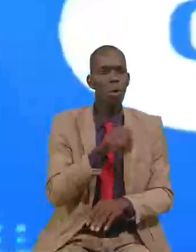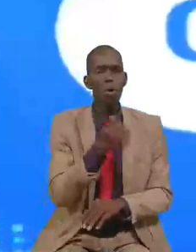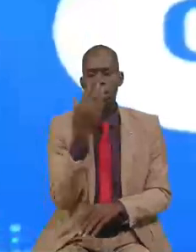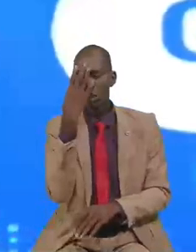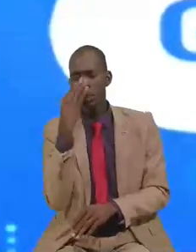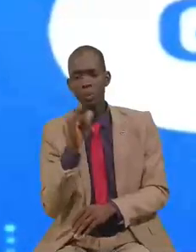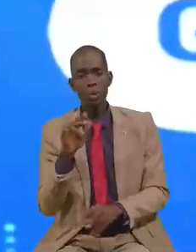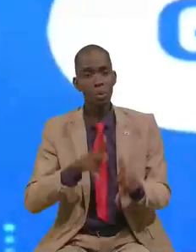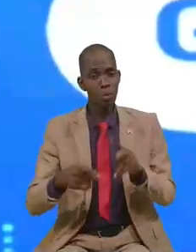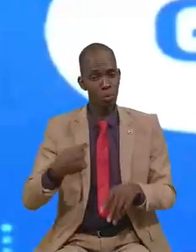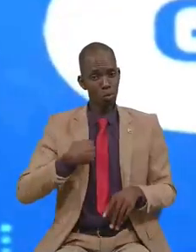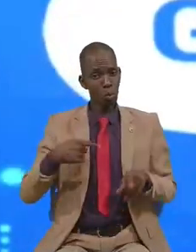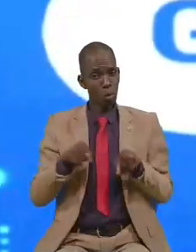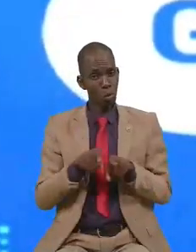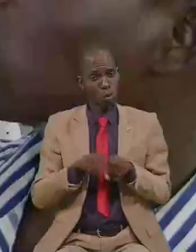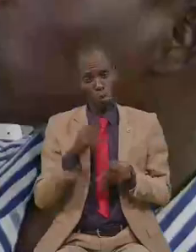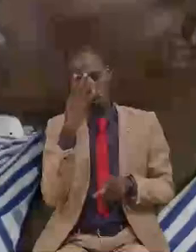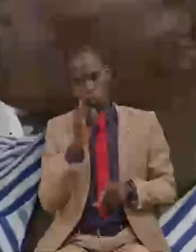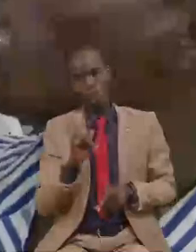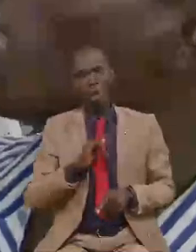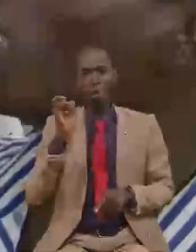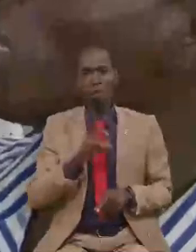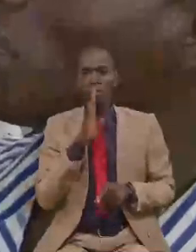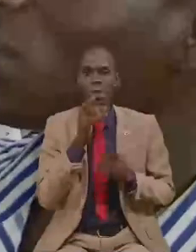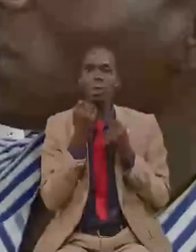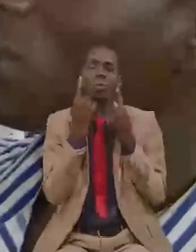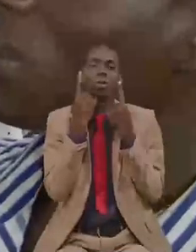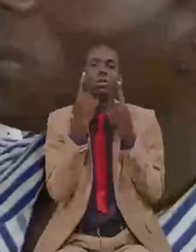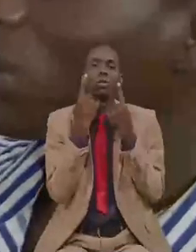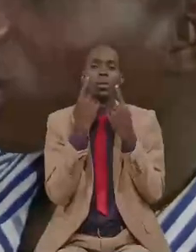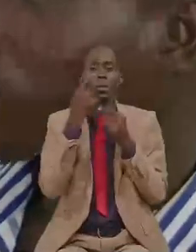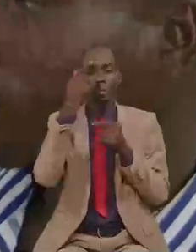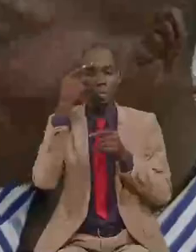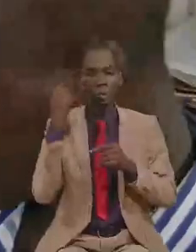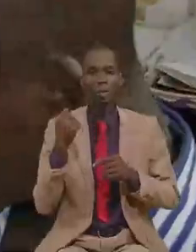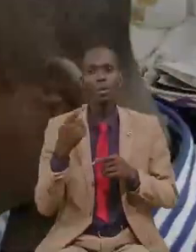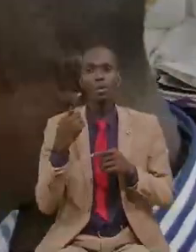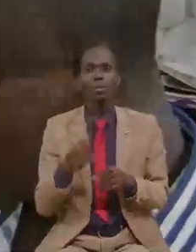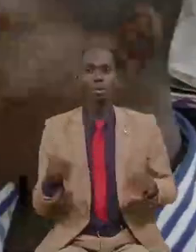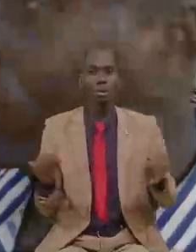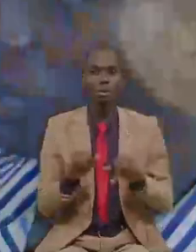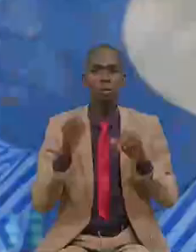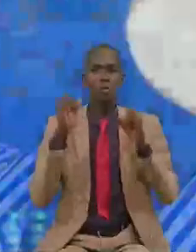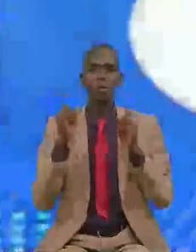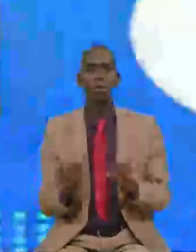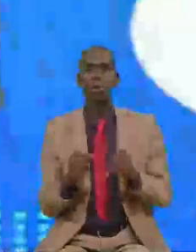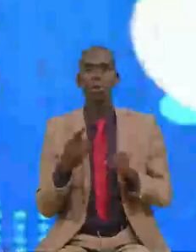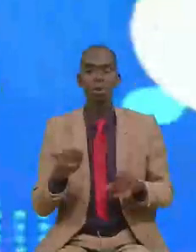ceux qui dorment, moi qui suis endormi, je serai réveillé. Parce que la même puissance, le même